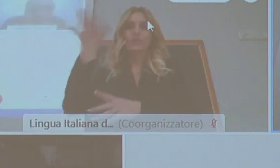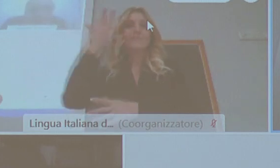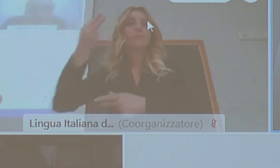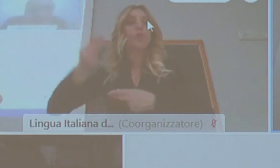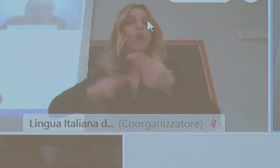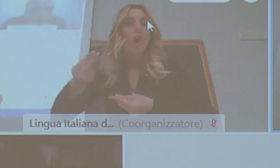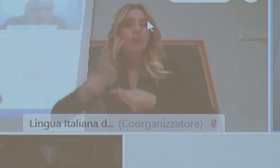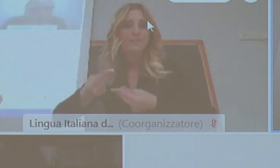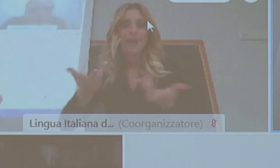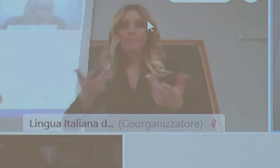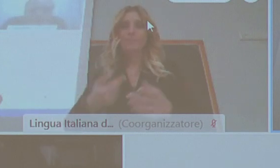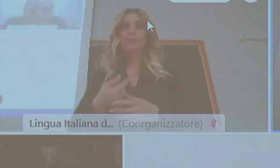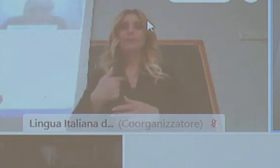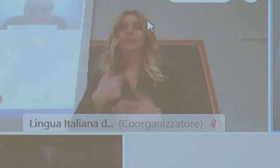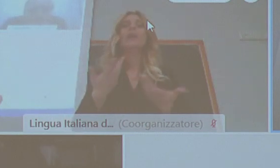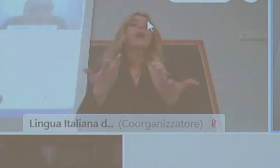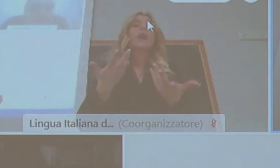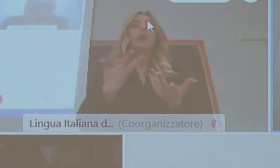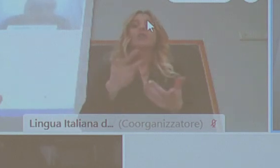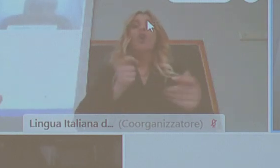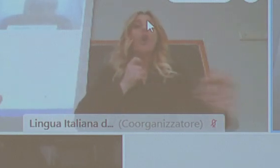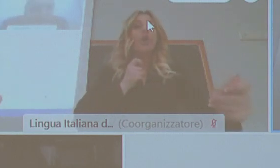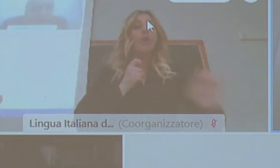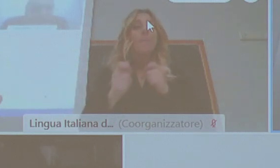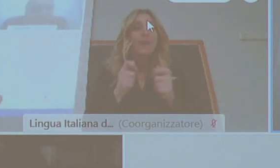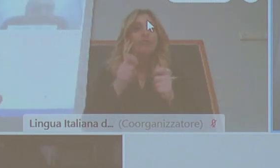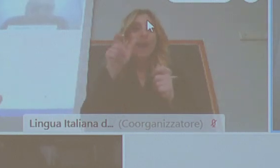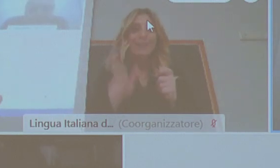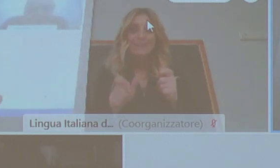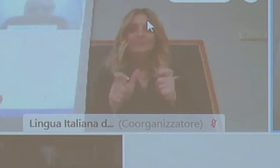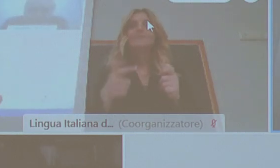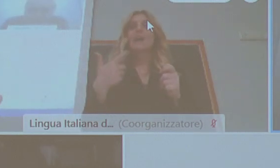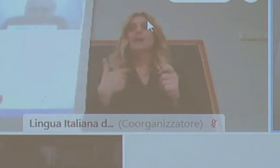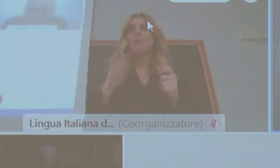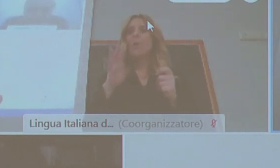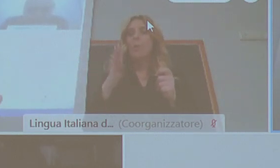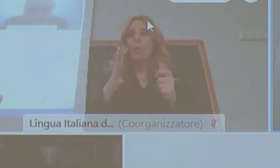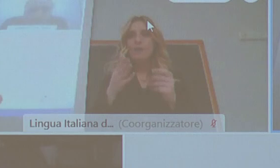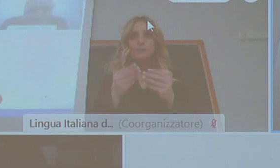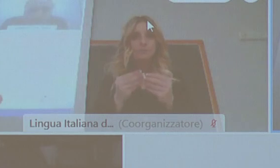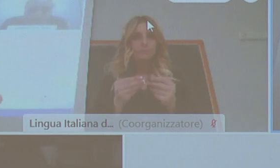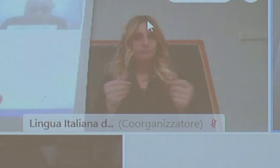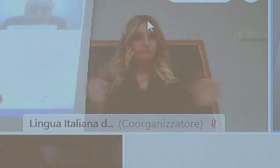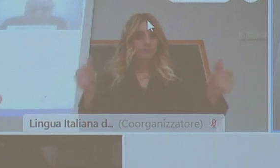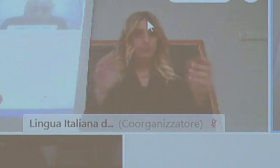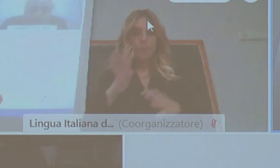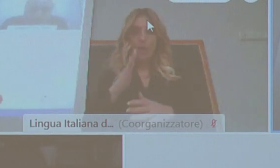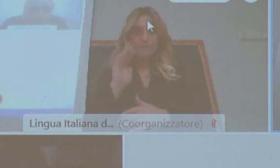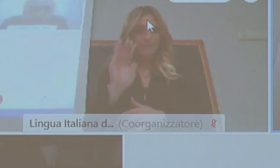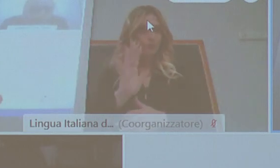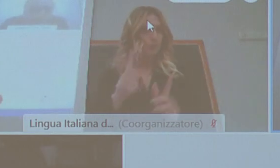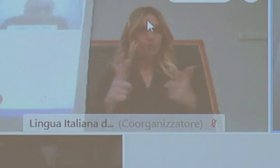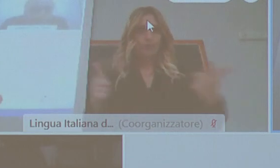cominciano a essere insomma un po' retroguardia. Il commercialista è una figura che sta quasi scomparendo dal mercato.